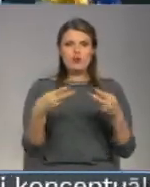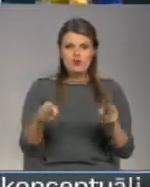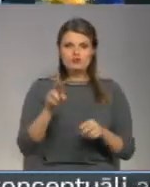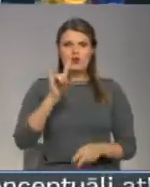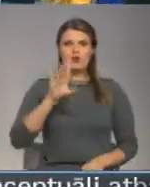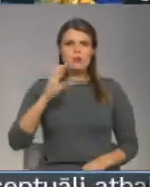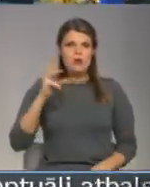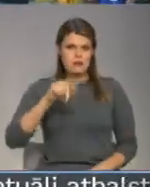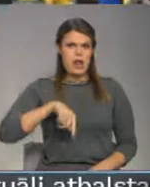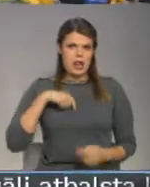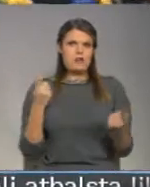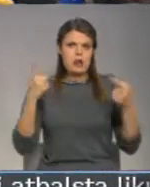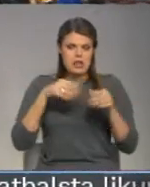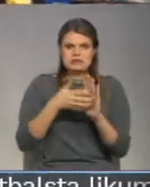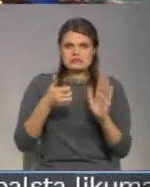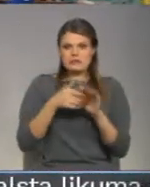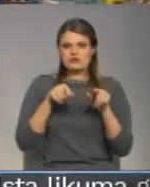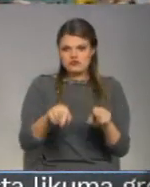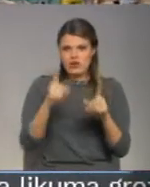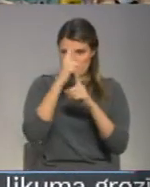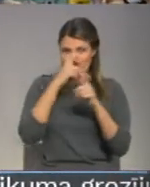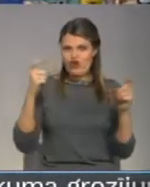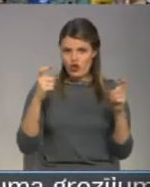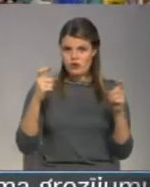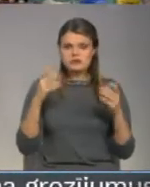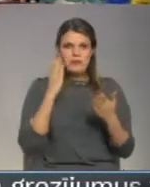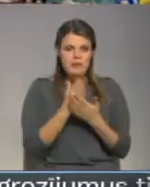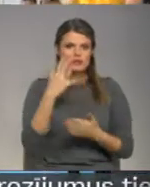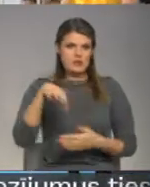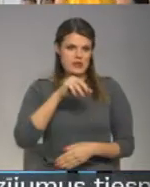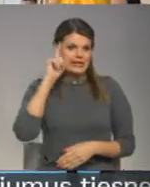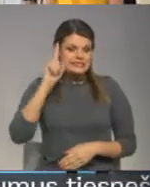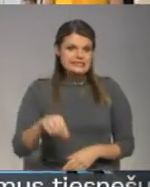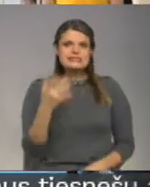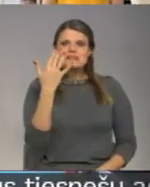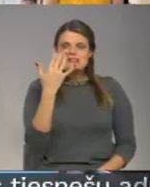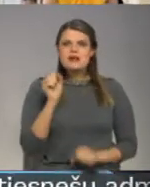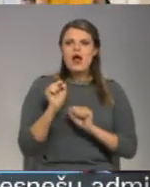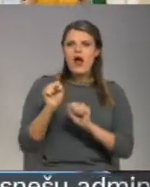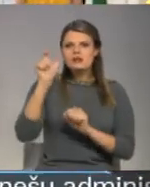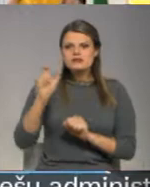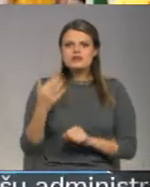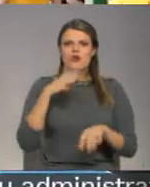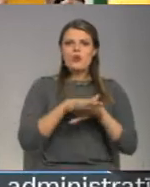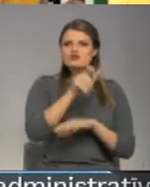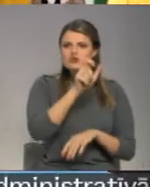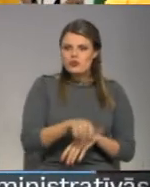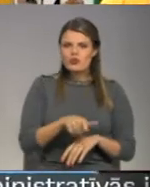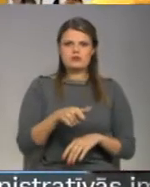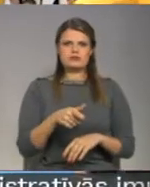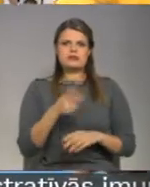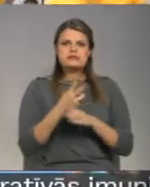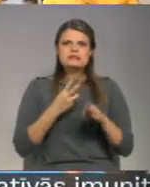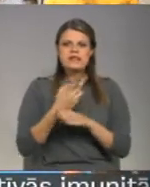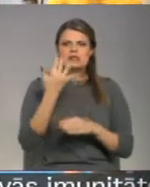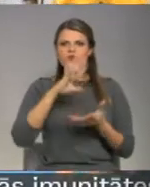kuri jau ilgāku laiku izmanto pieejamo informāciju. Beidzot mēs zinām, cik aizsargs, cik uzbrucējs